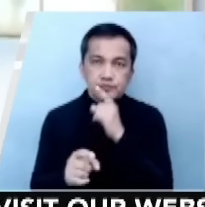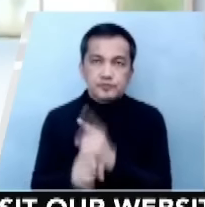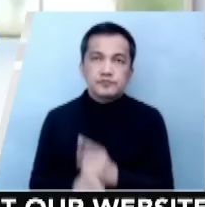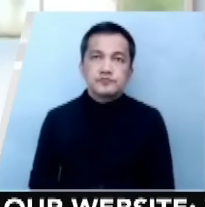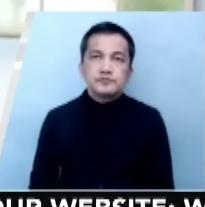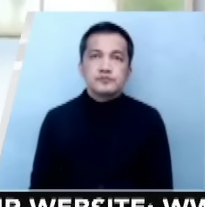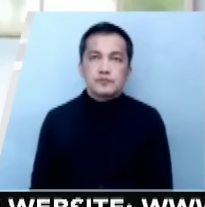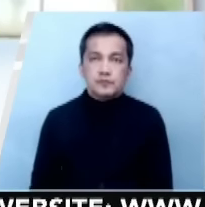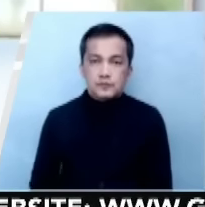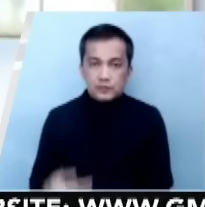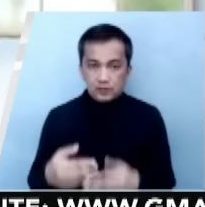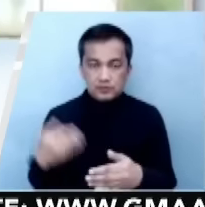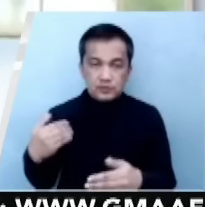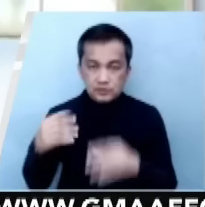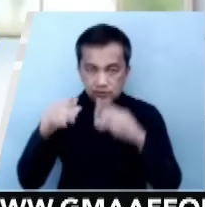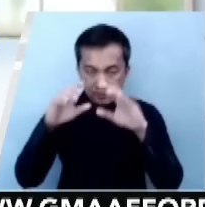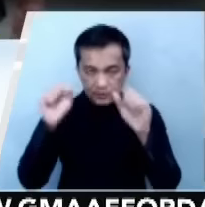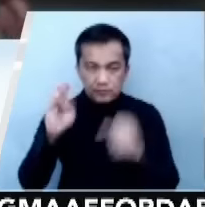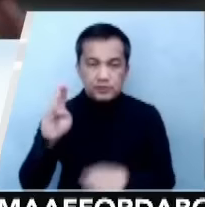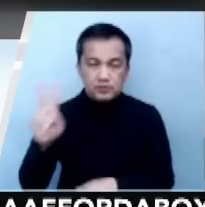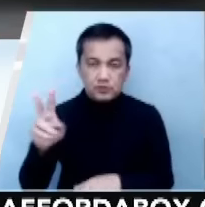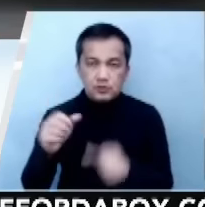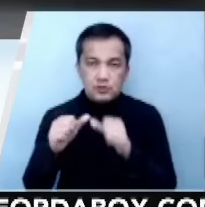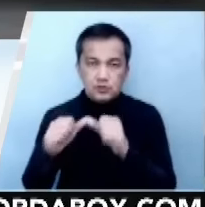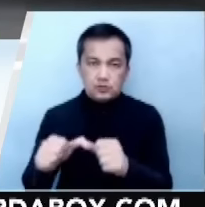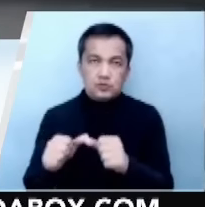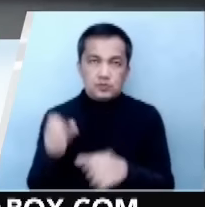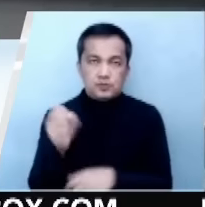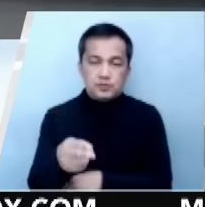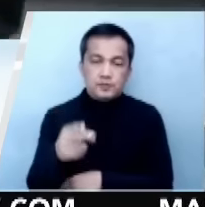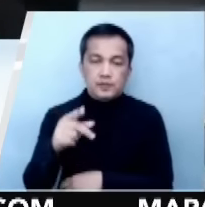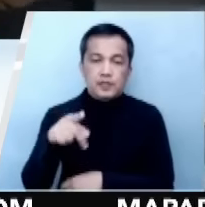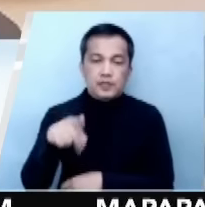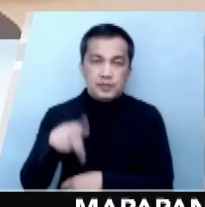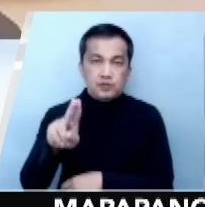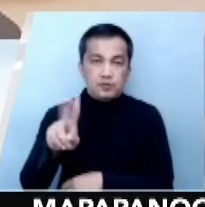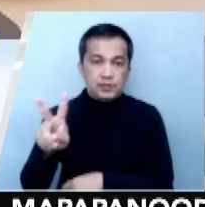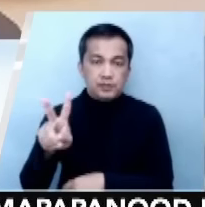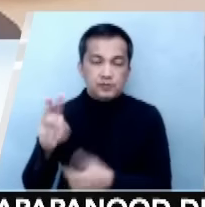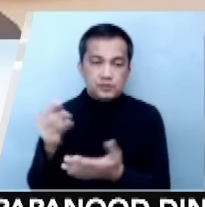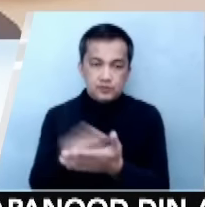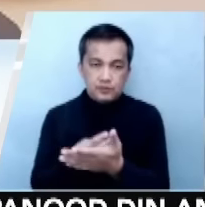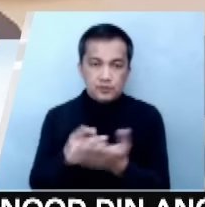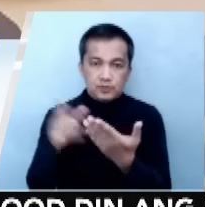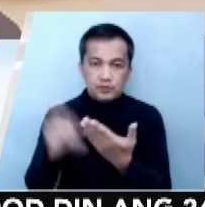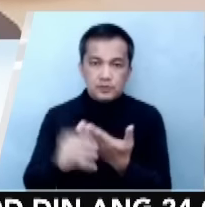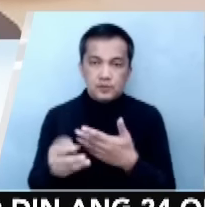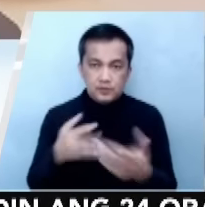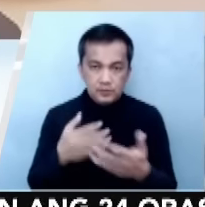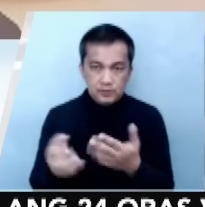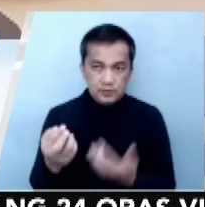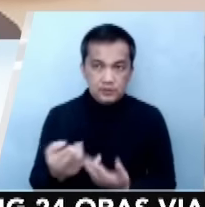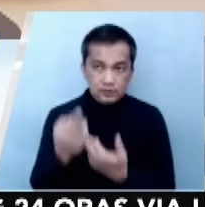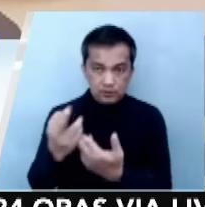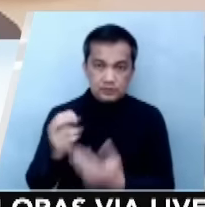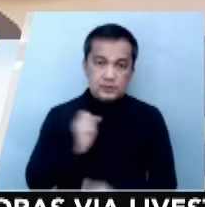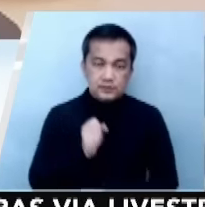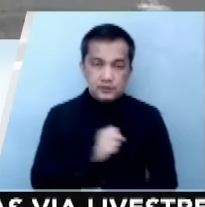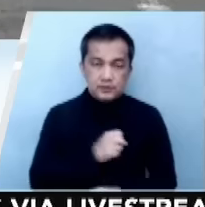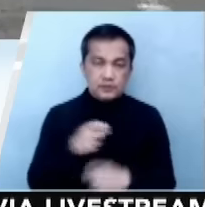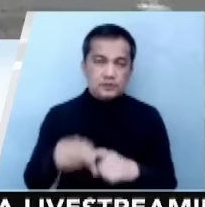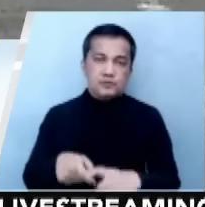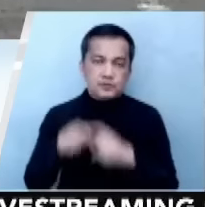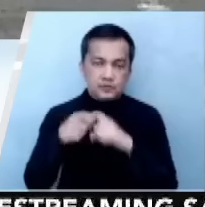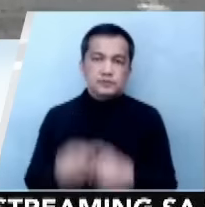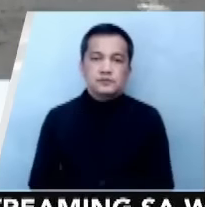Pangulong Bongbong Marcos na tuloy ang pagpapatupad ng PUV Modernization Program. Sa kabila ng rekomendasyon ng Senado na suspindihin muna ito.